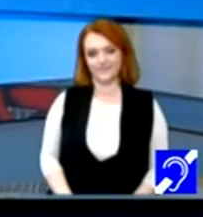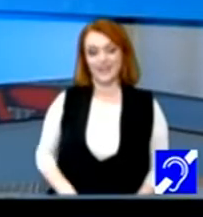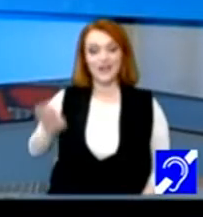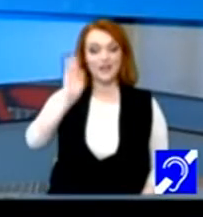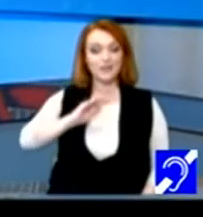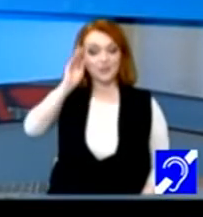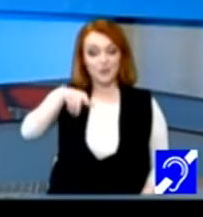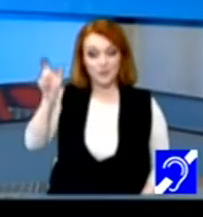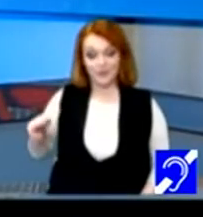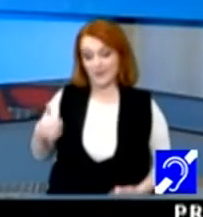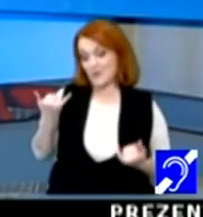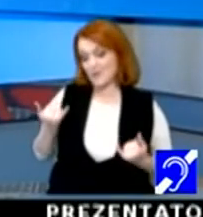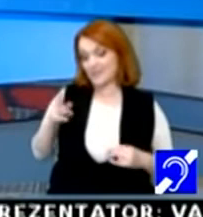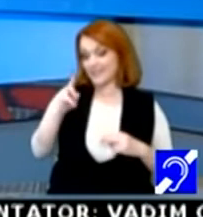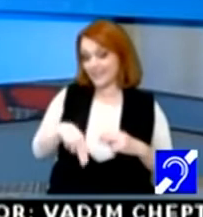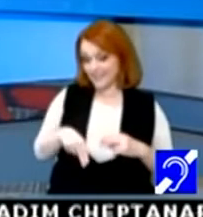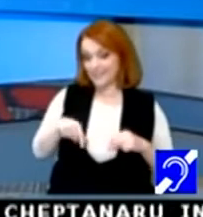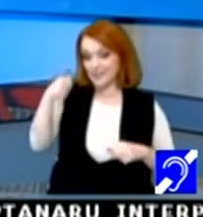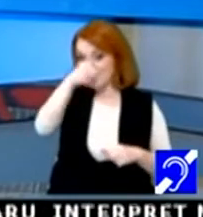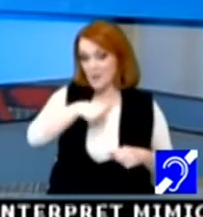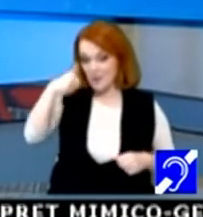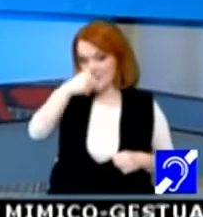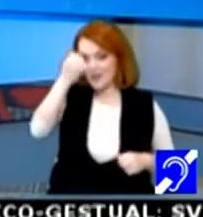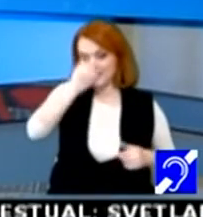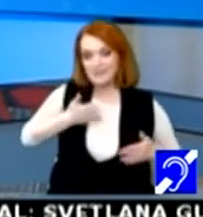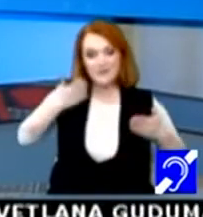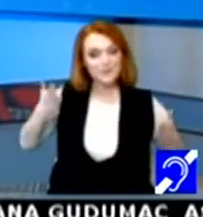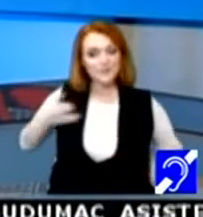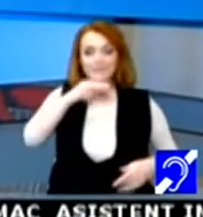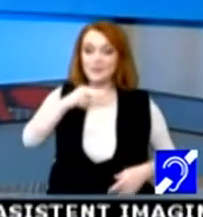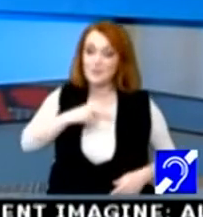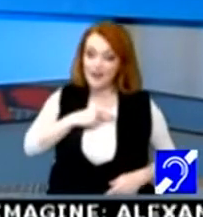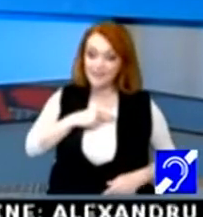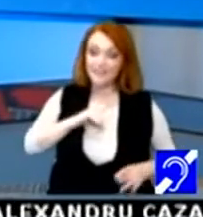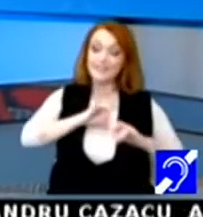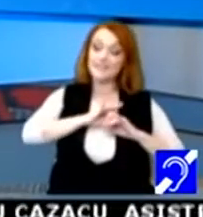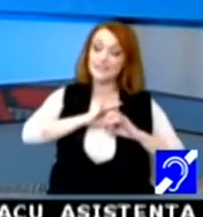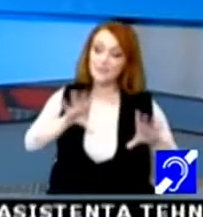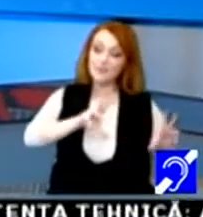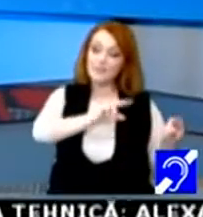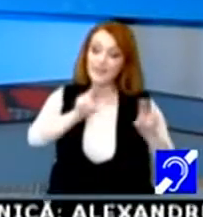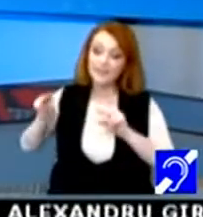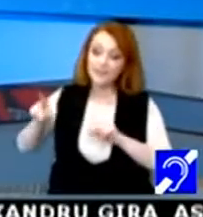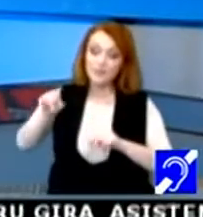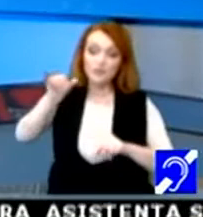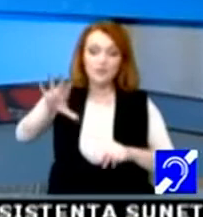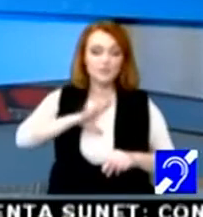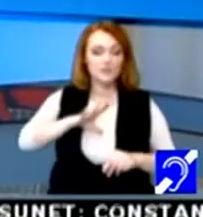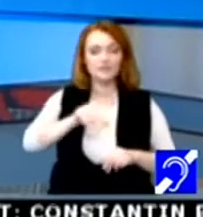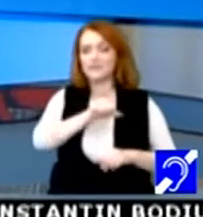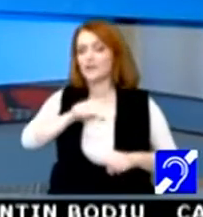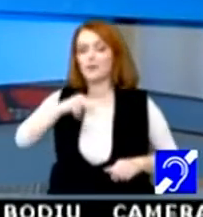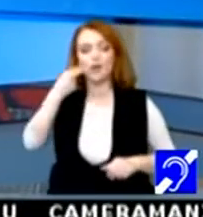Doamnelor, domnilor, atât pentru acest an. Eu sunt Carina Miller și vă mulțumesc pentru atenție. Sărbători fericite și vă dorim un an cât mai prosper